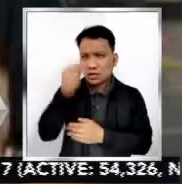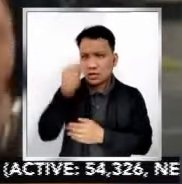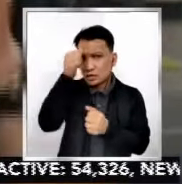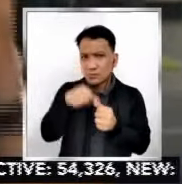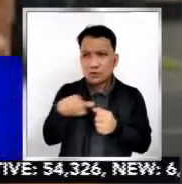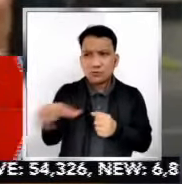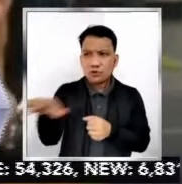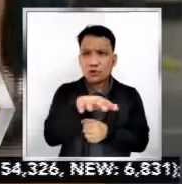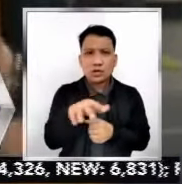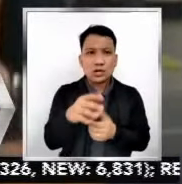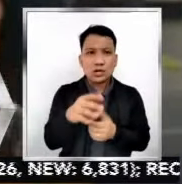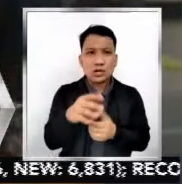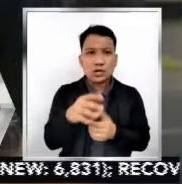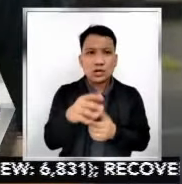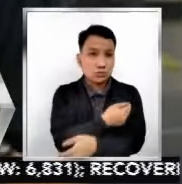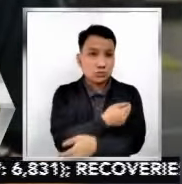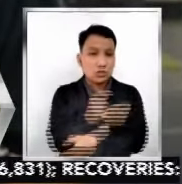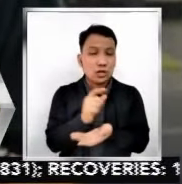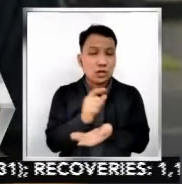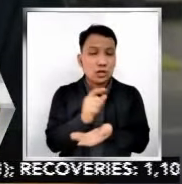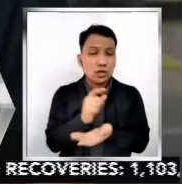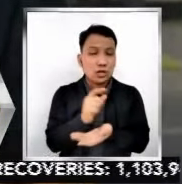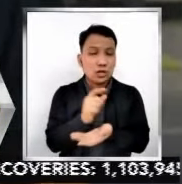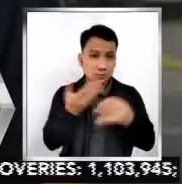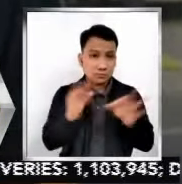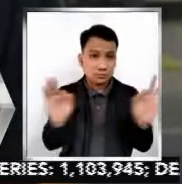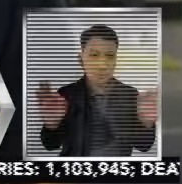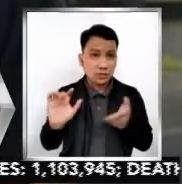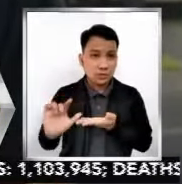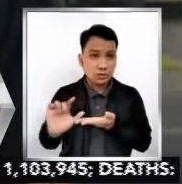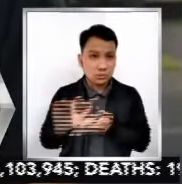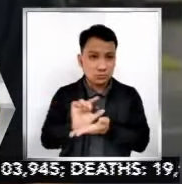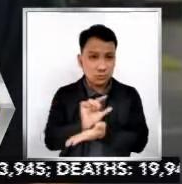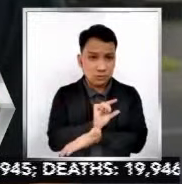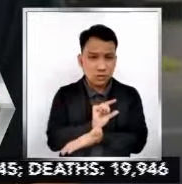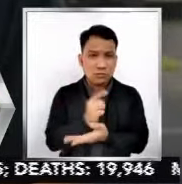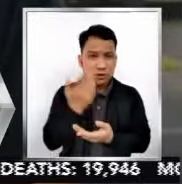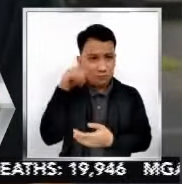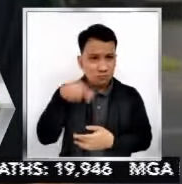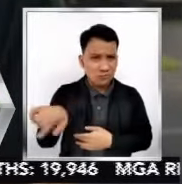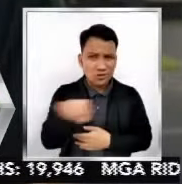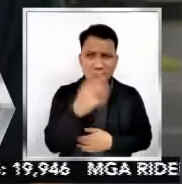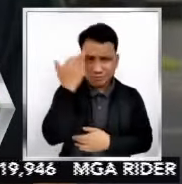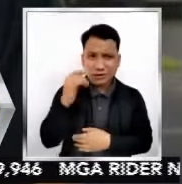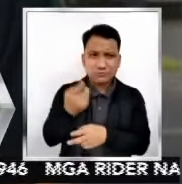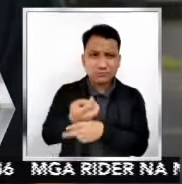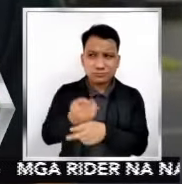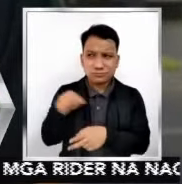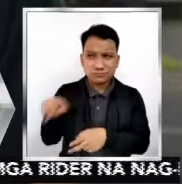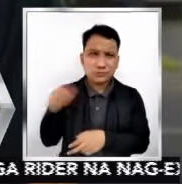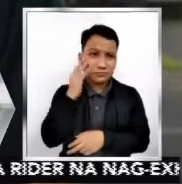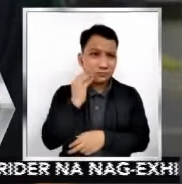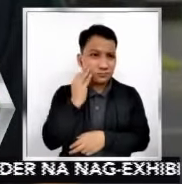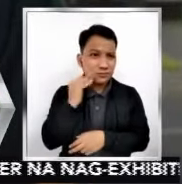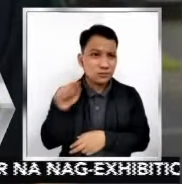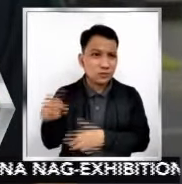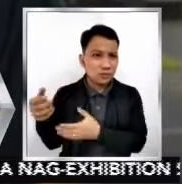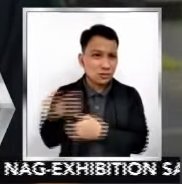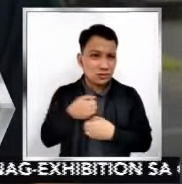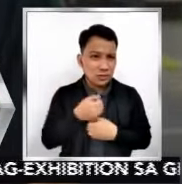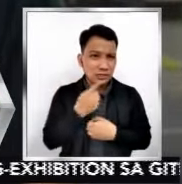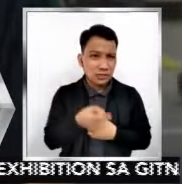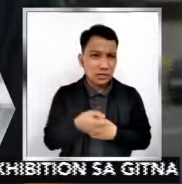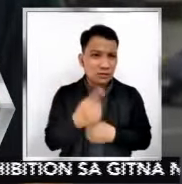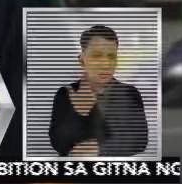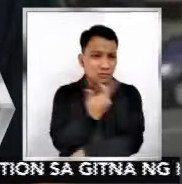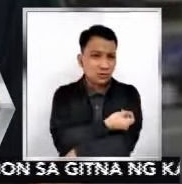para ibigay ng libre sa ating mga kababayan. Iba yung hirap ang pinagdaanan natin para makakuha tayo ng bakuna laban sa